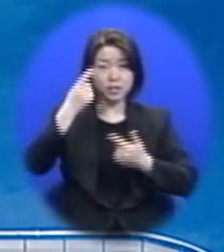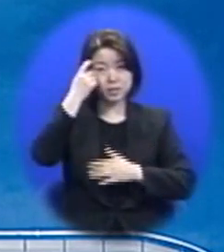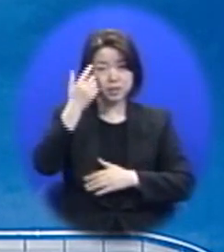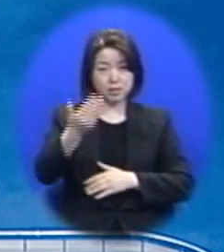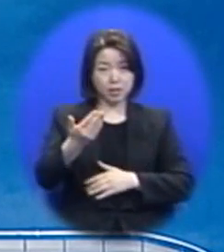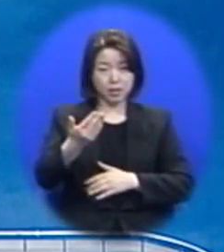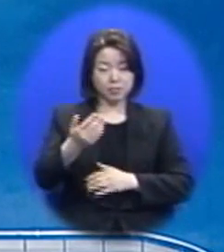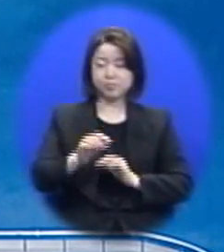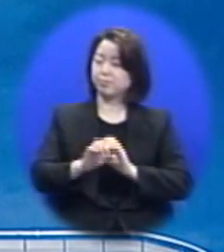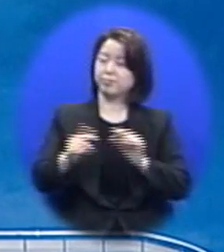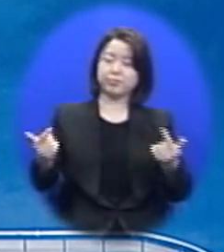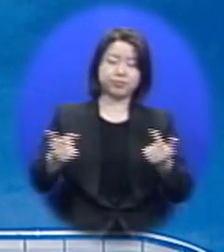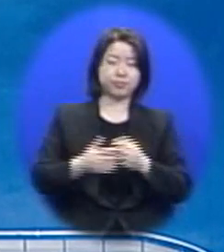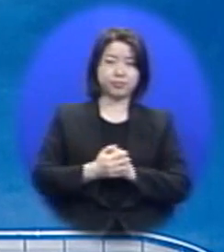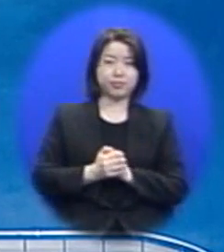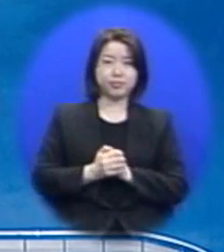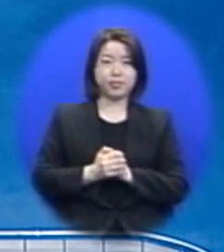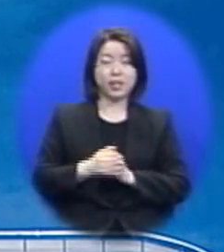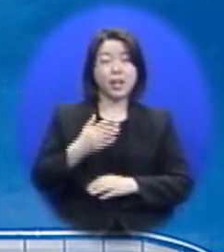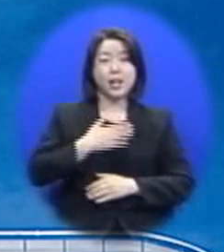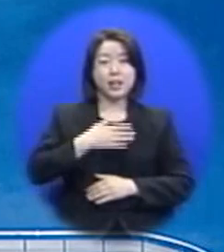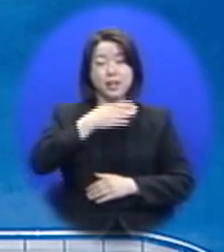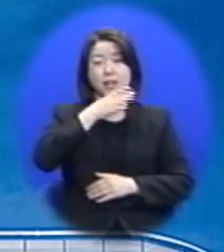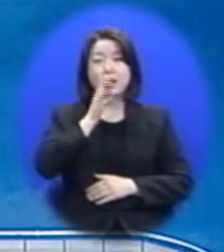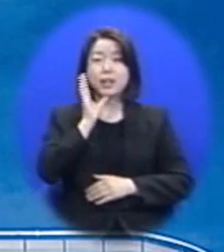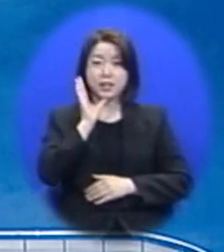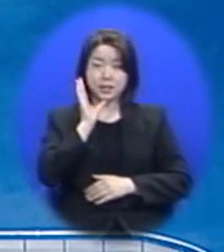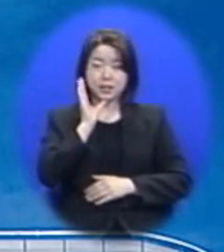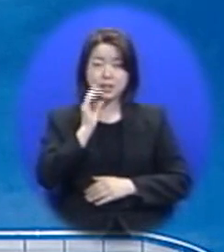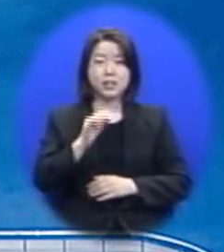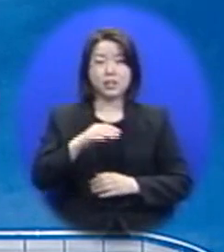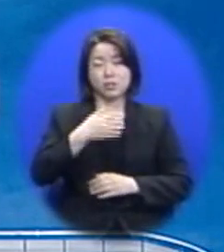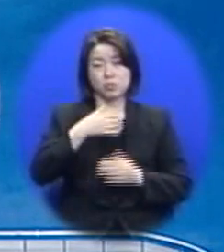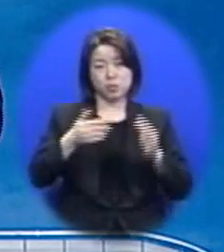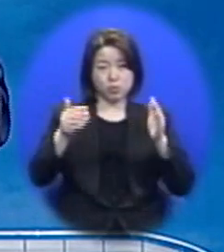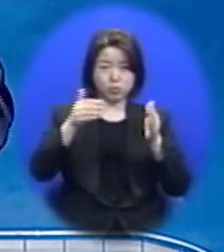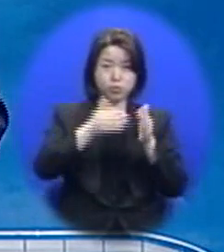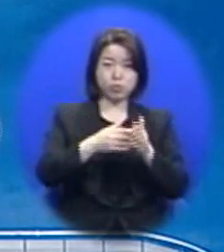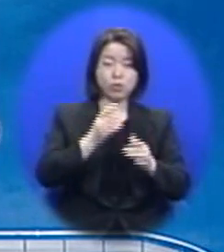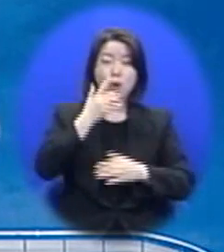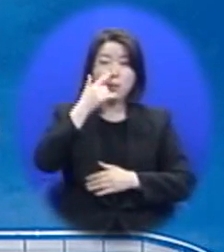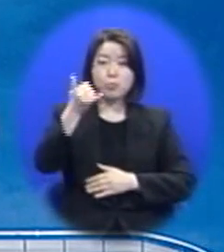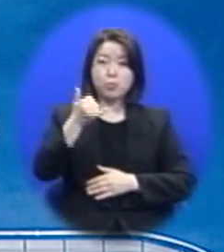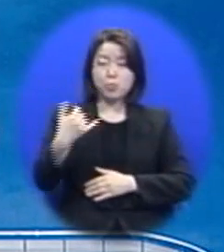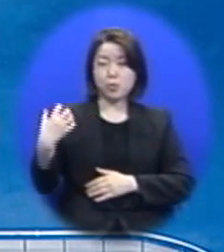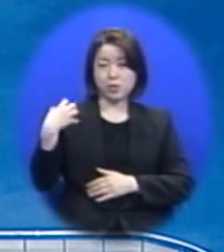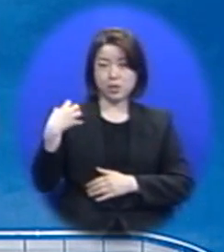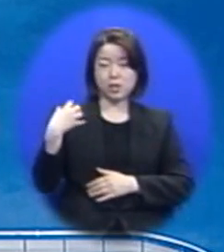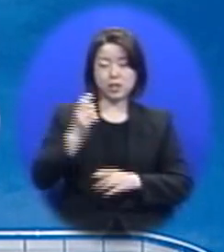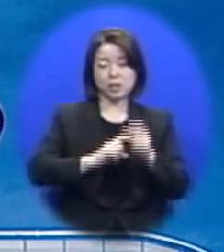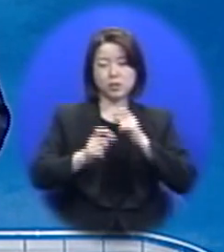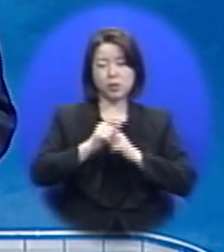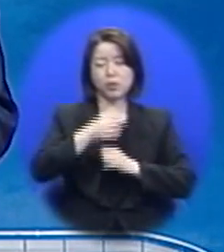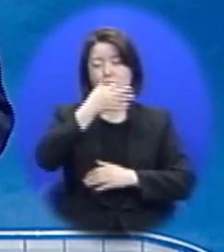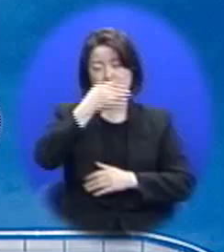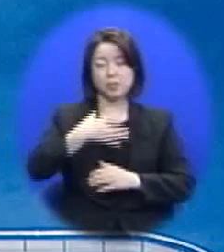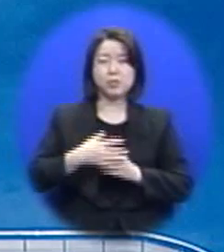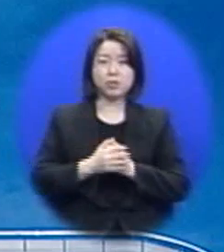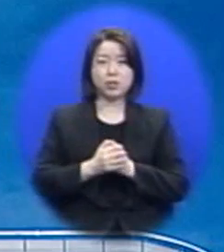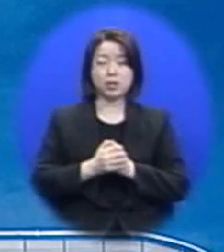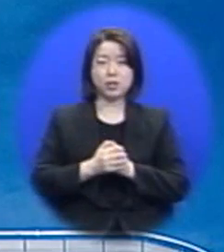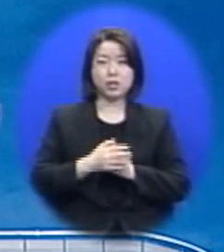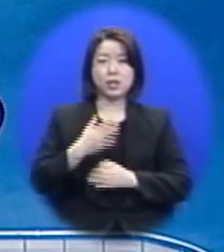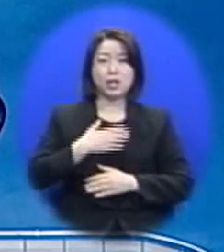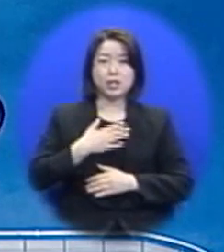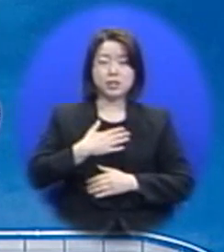그렇지 않더라고요. 나이가 들면 들수록 더 부모 역할을 하기가 쉽지 않습니다. 저희